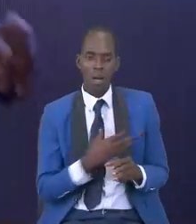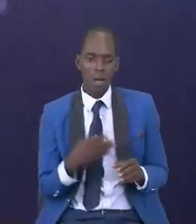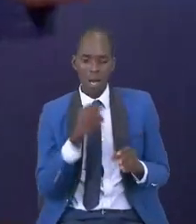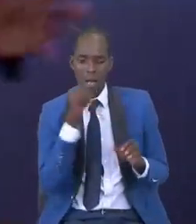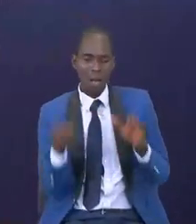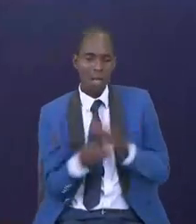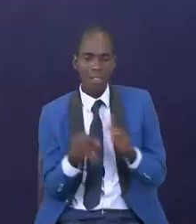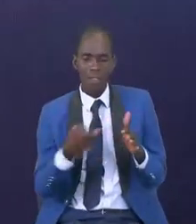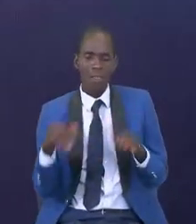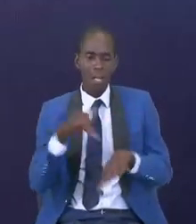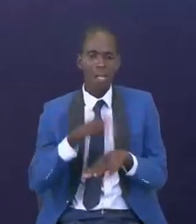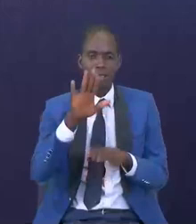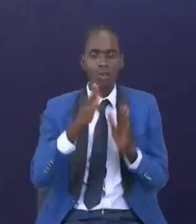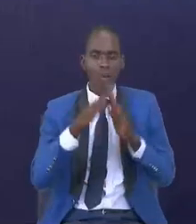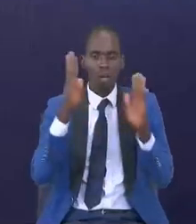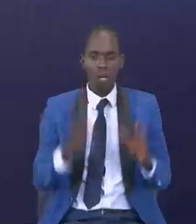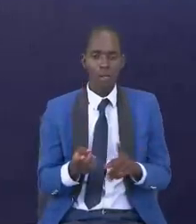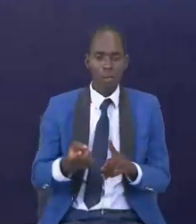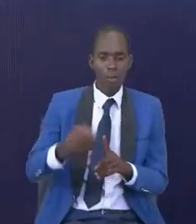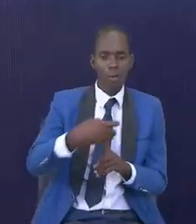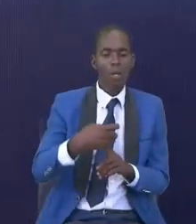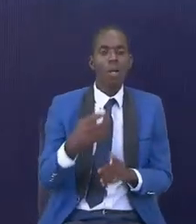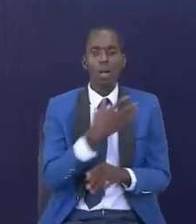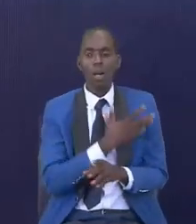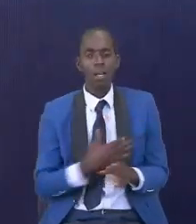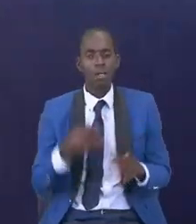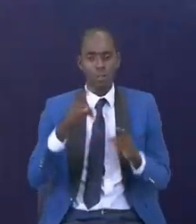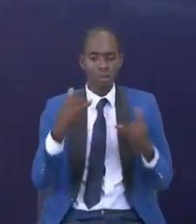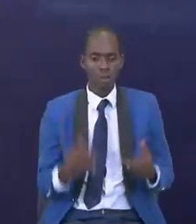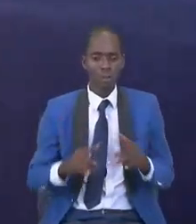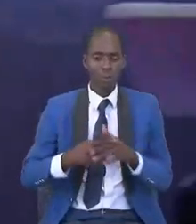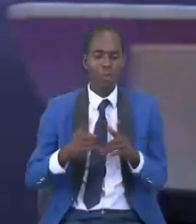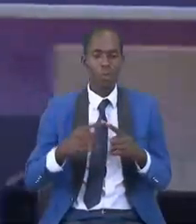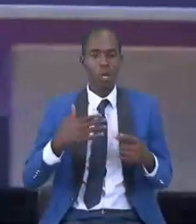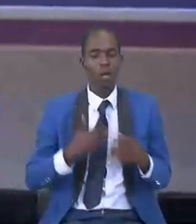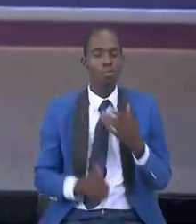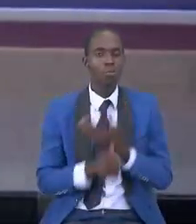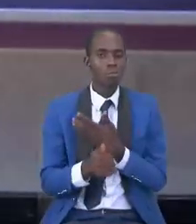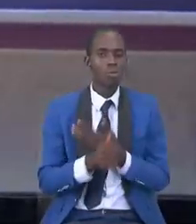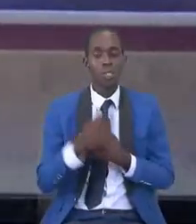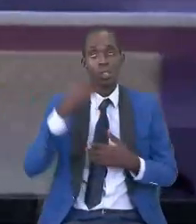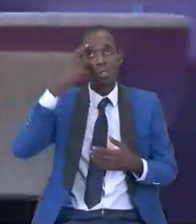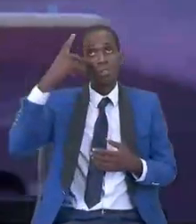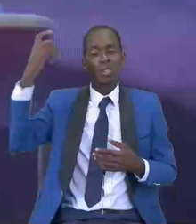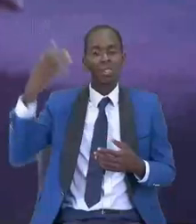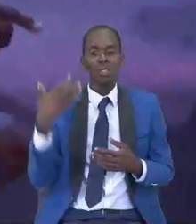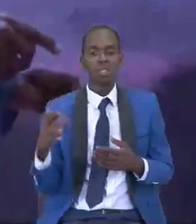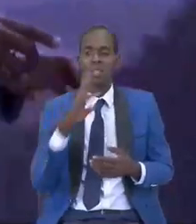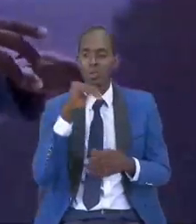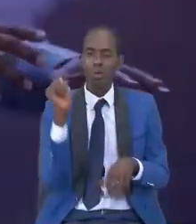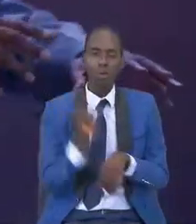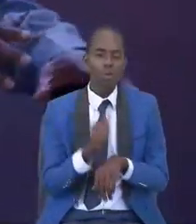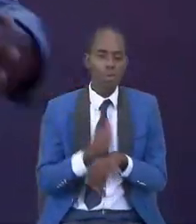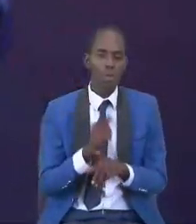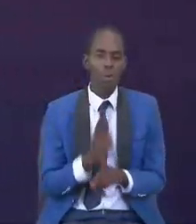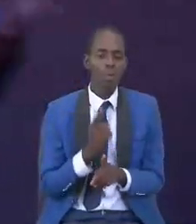tu continues à avoir des mauvais rêves, des cauchemars, des choses terribles se passent. Et les choses sont à la renverse. Pour ce que tu pensais va aider ta